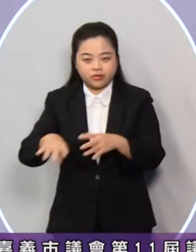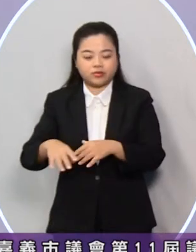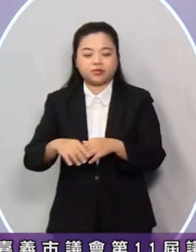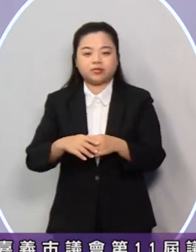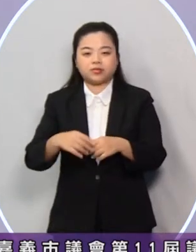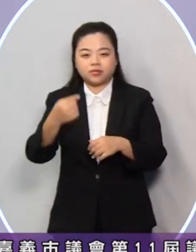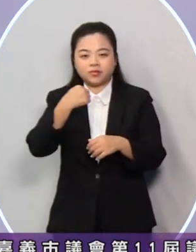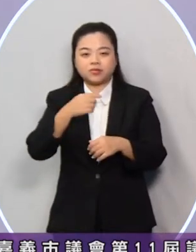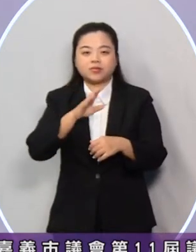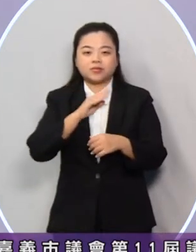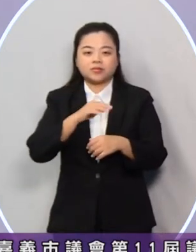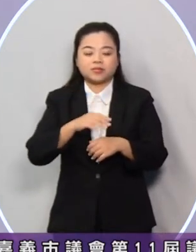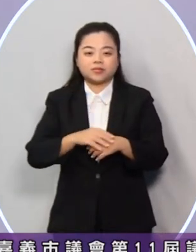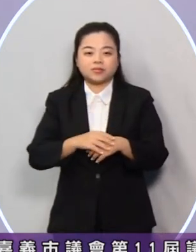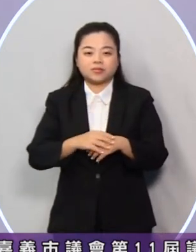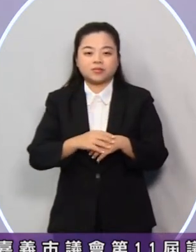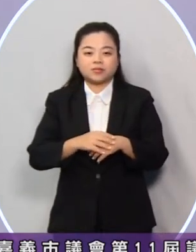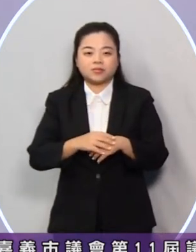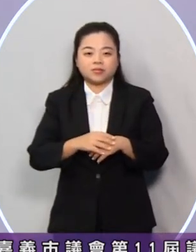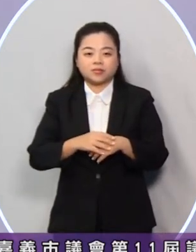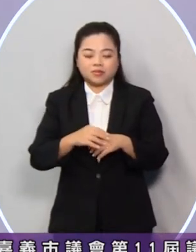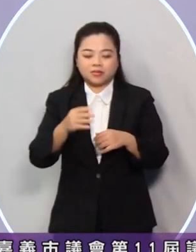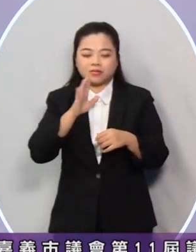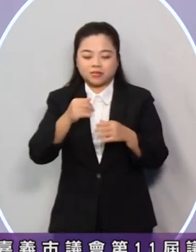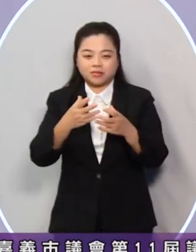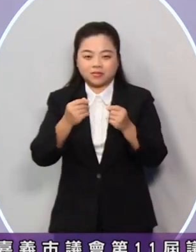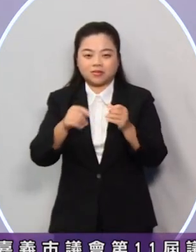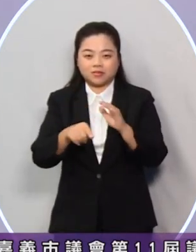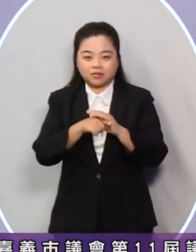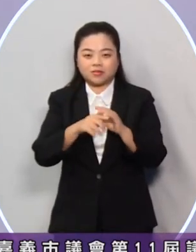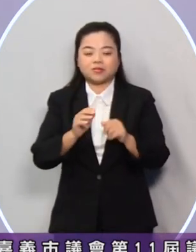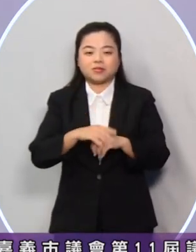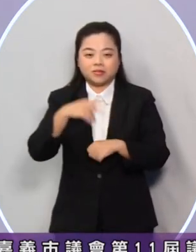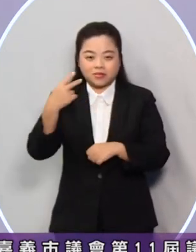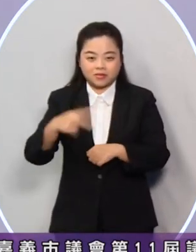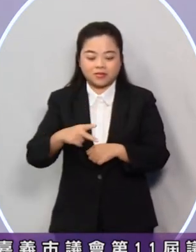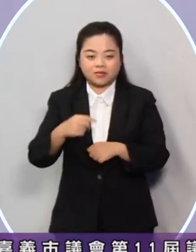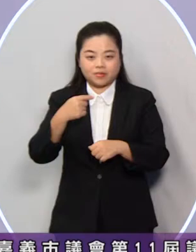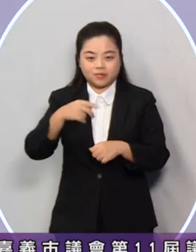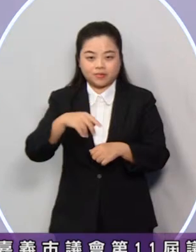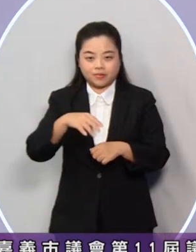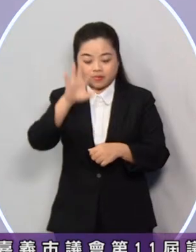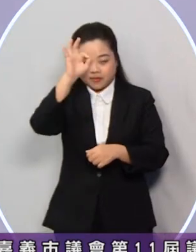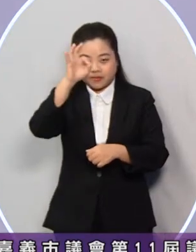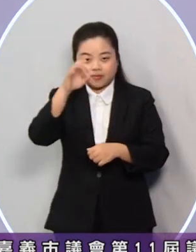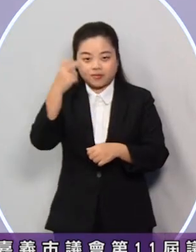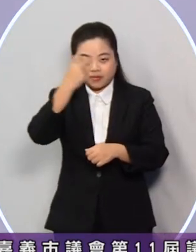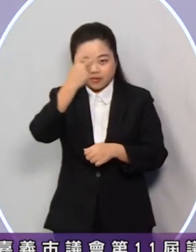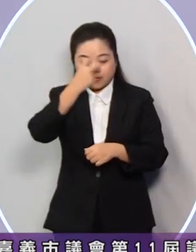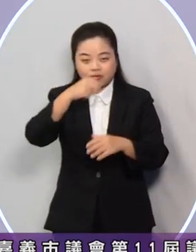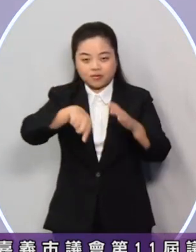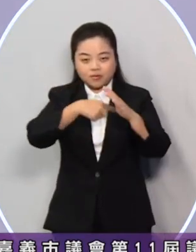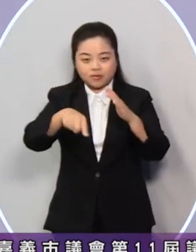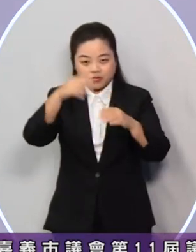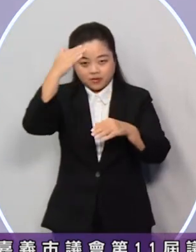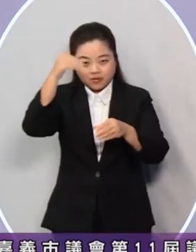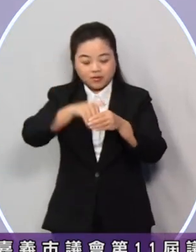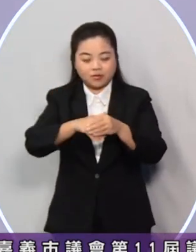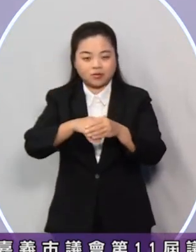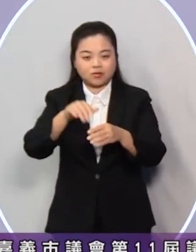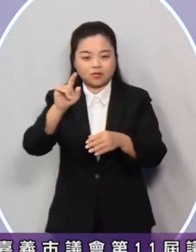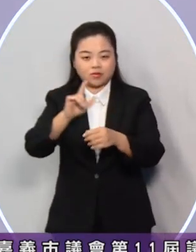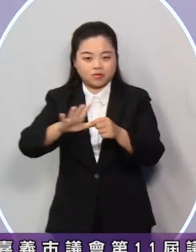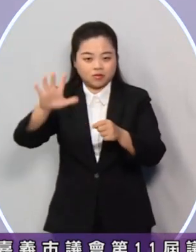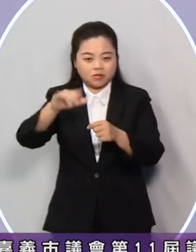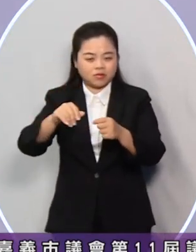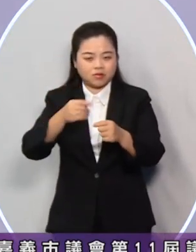胜杰无罪。接下来带大家来看一份监察院对于南投某高中生疑似